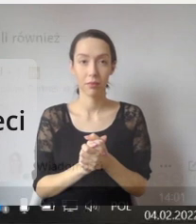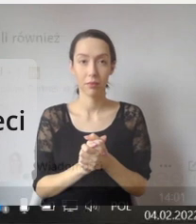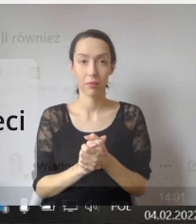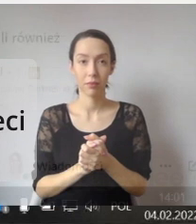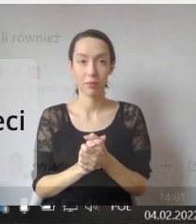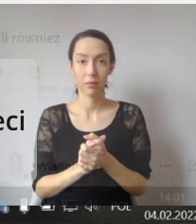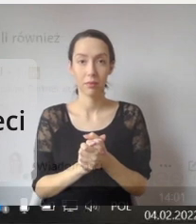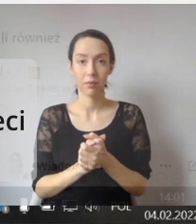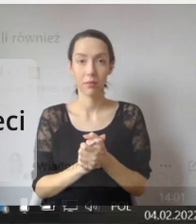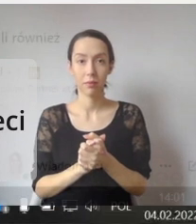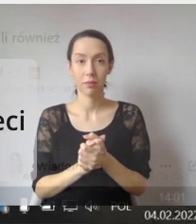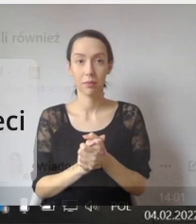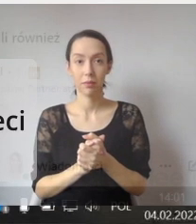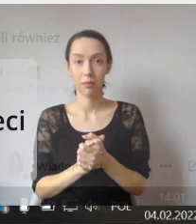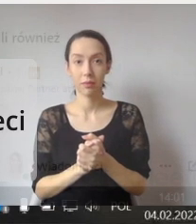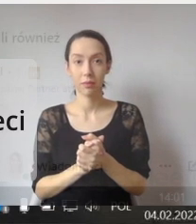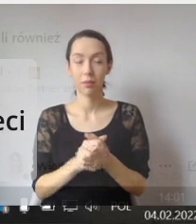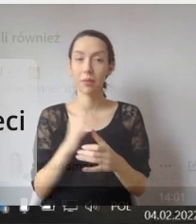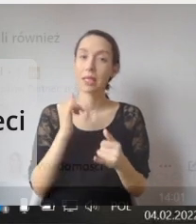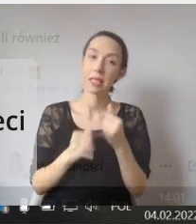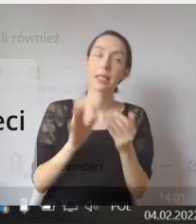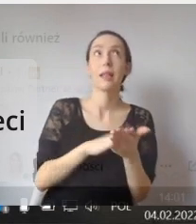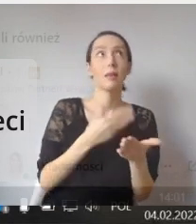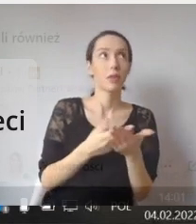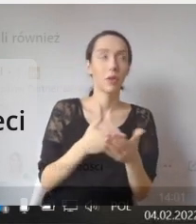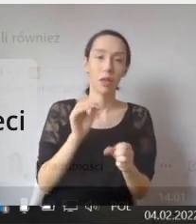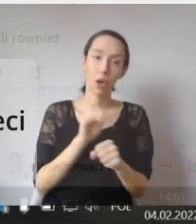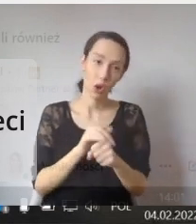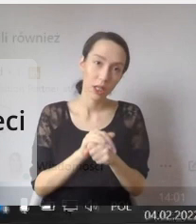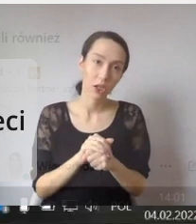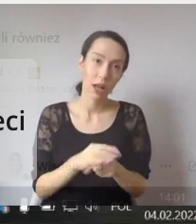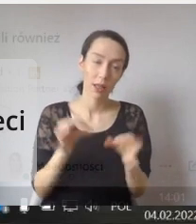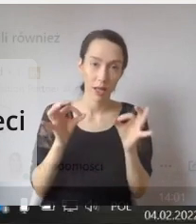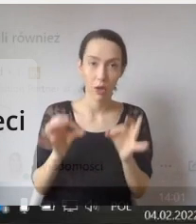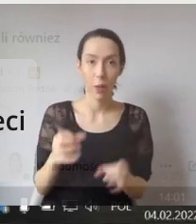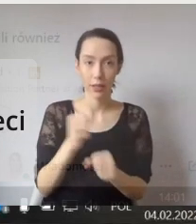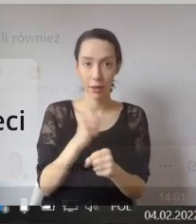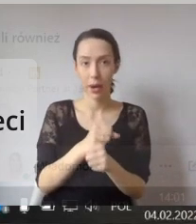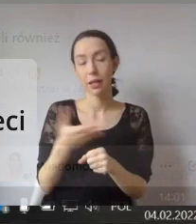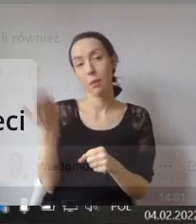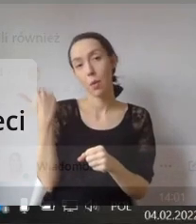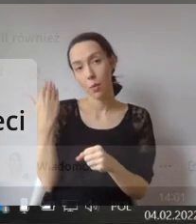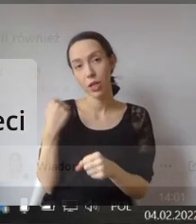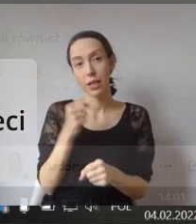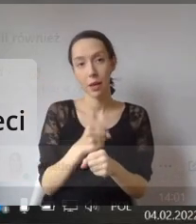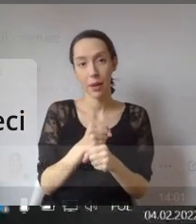Załóżmy, że jest koleżanka, nie wiem, z obecnej albo poprzedniej pracy, którą chcielibyśmy dodać do